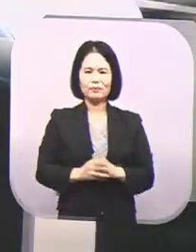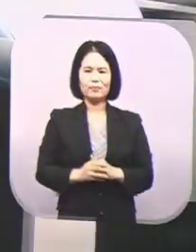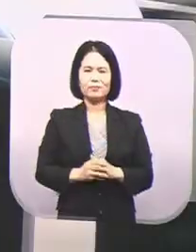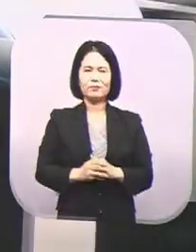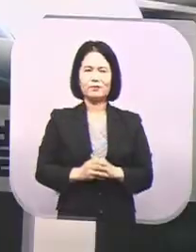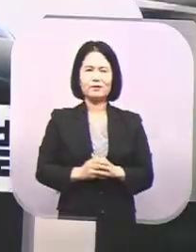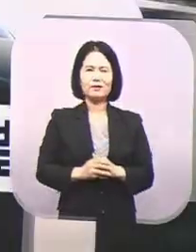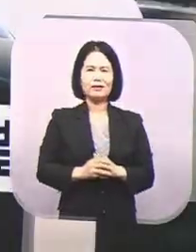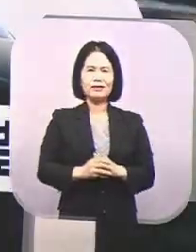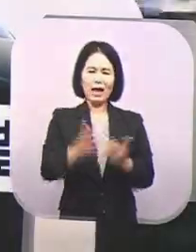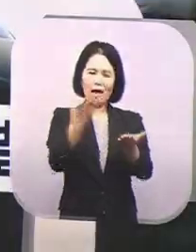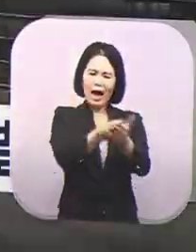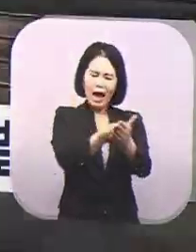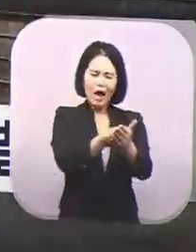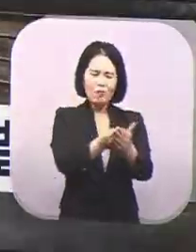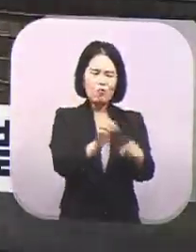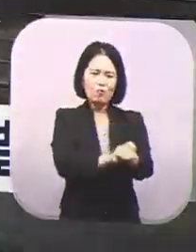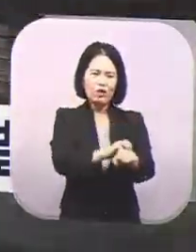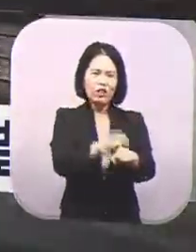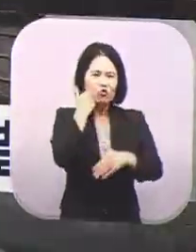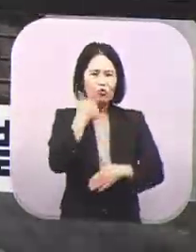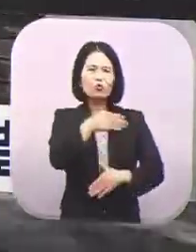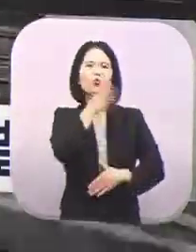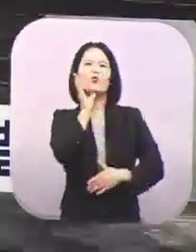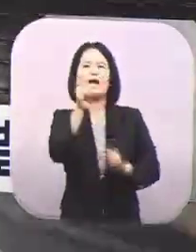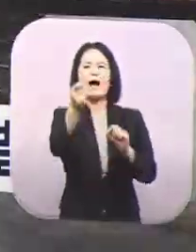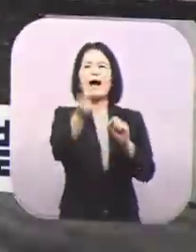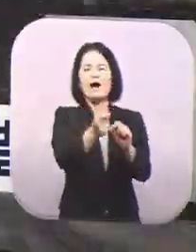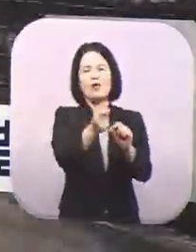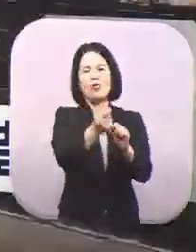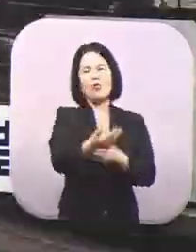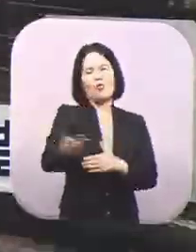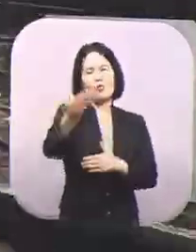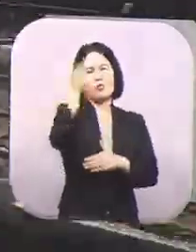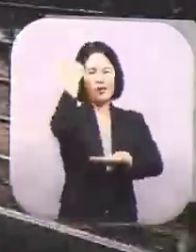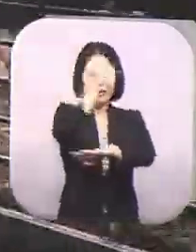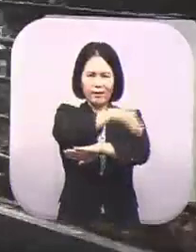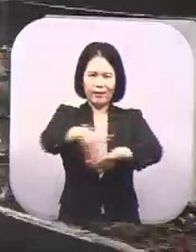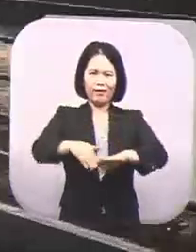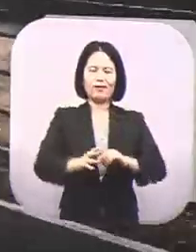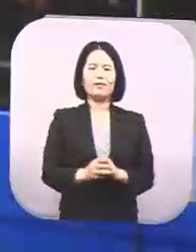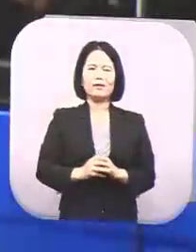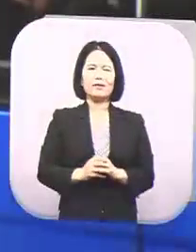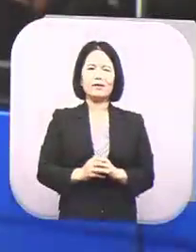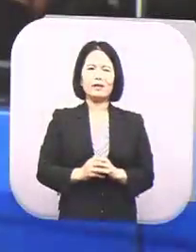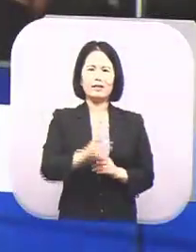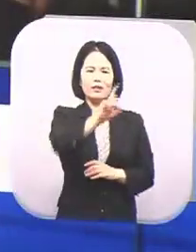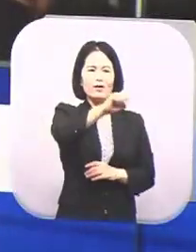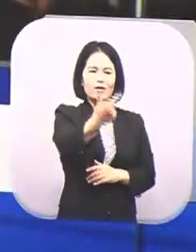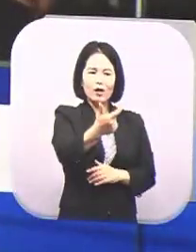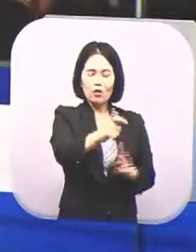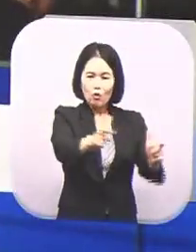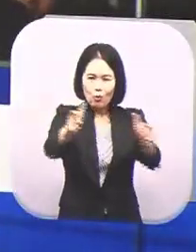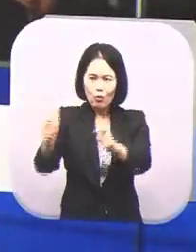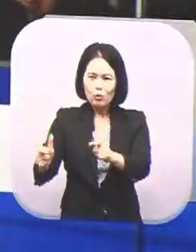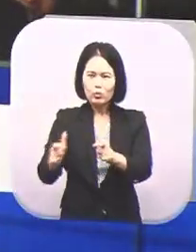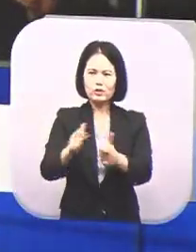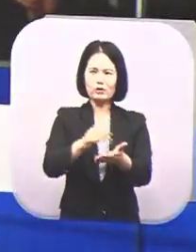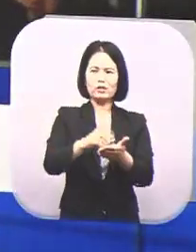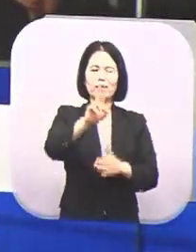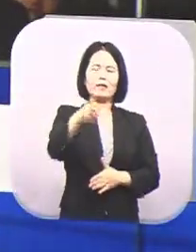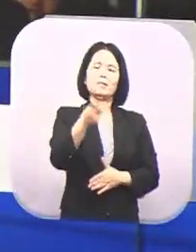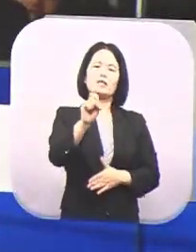IT기기 사용이 불편한 고령층의 접근성도 높일 방침입니다. 16개 도시 211대를 추가